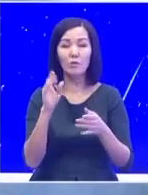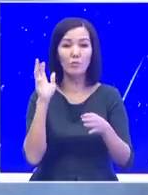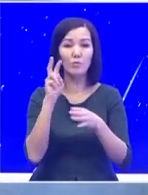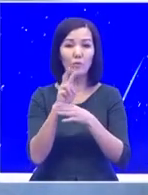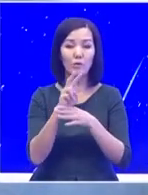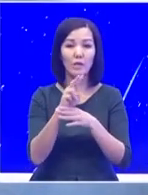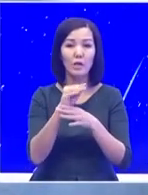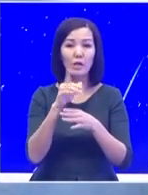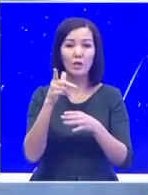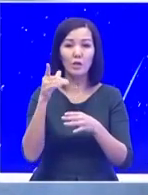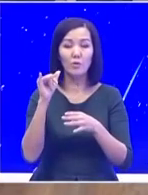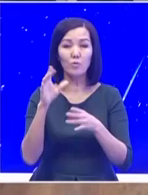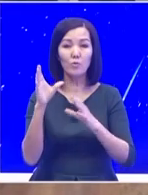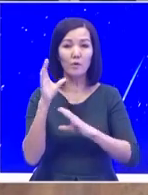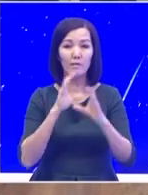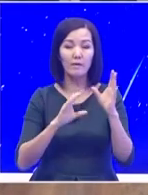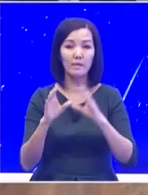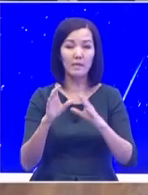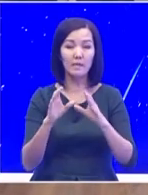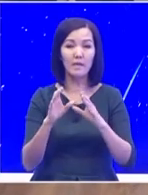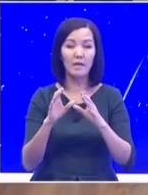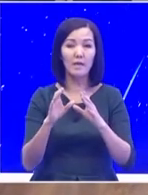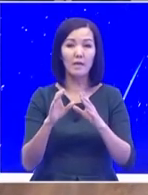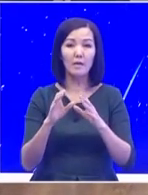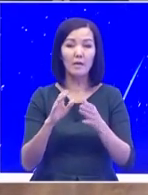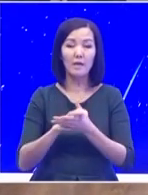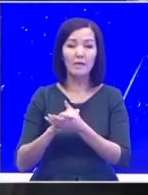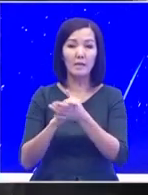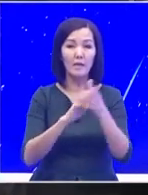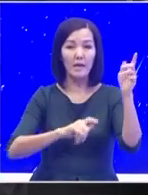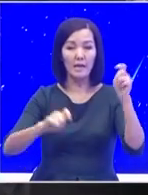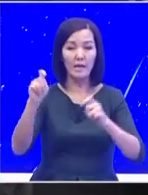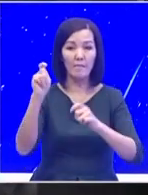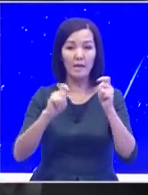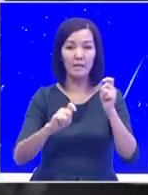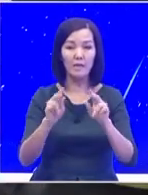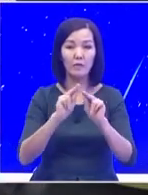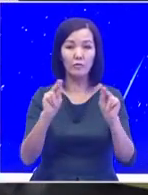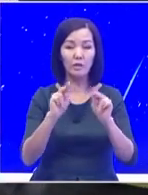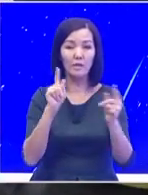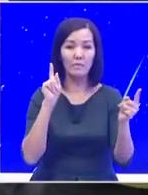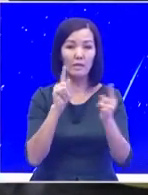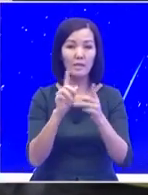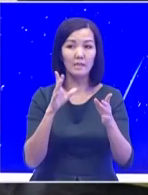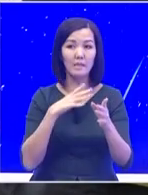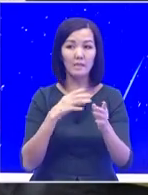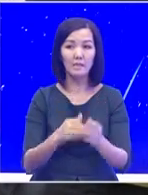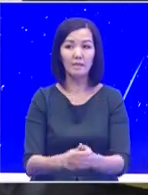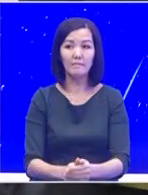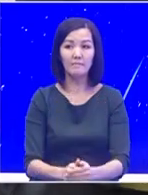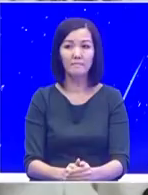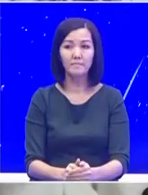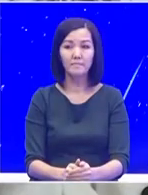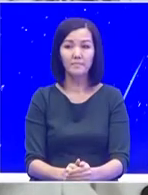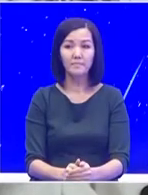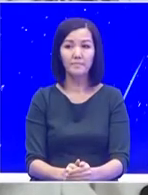Ілияс Жансүгіров атындағы Жетісу мемлекеттік университетінде өңірдің әр аймағынан келген ұстаздармен кездесті. Меруерт Қыдырбайқызы,